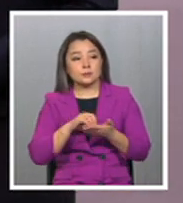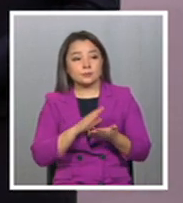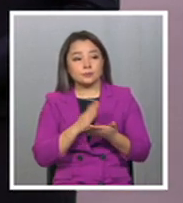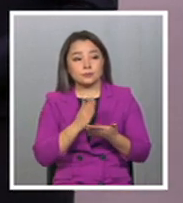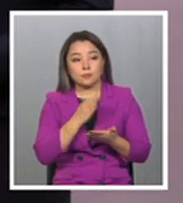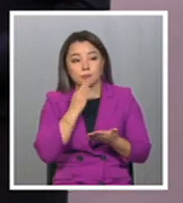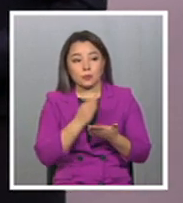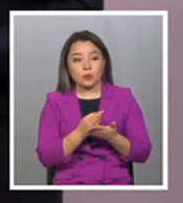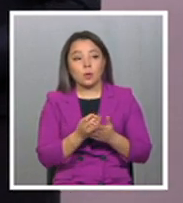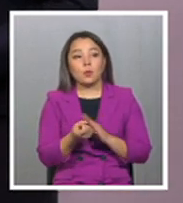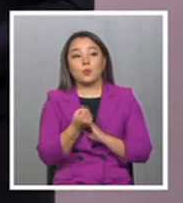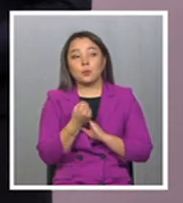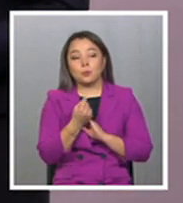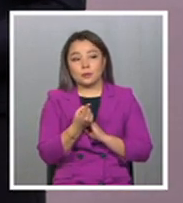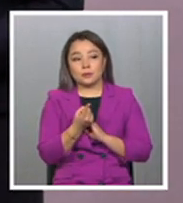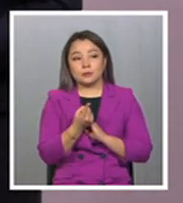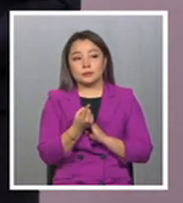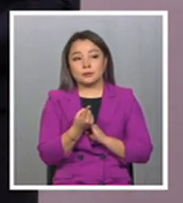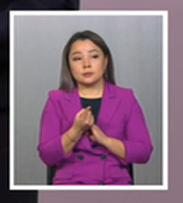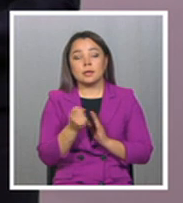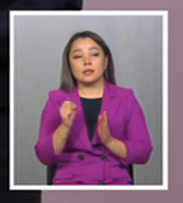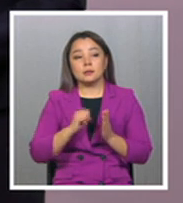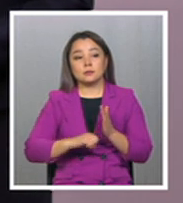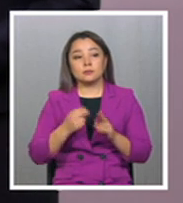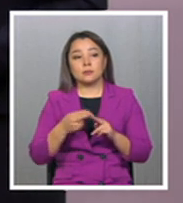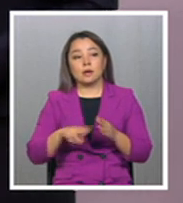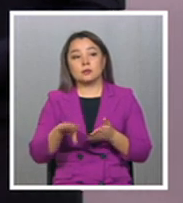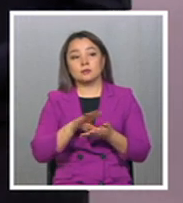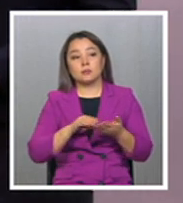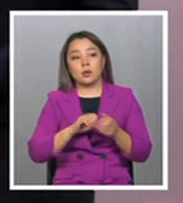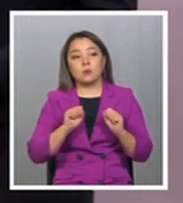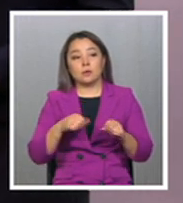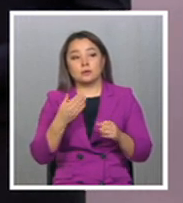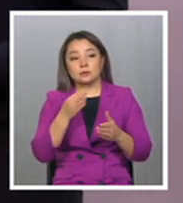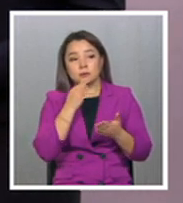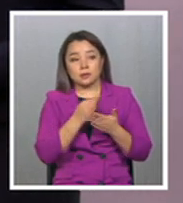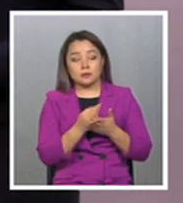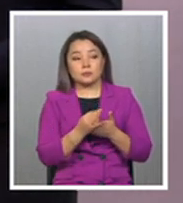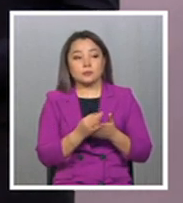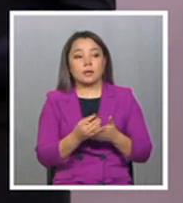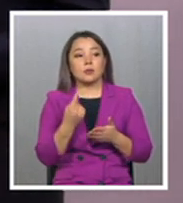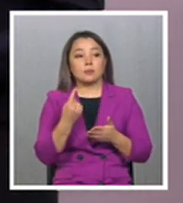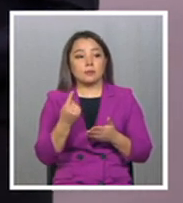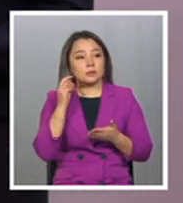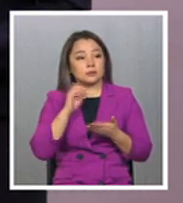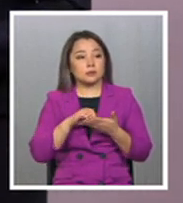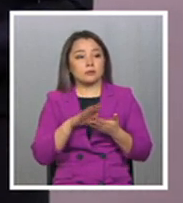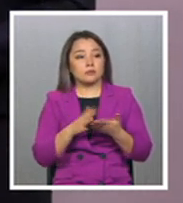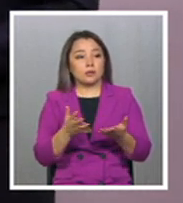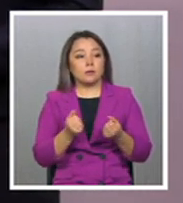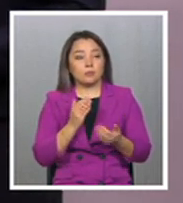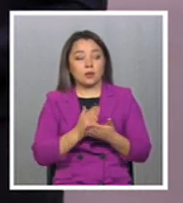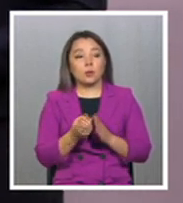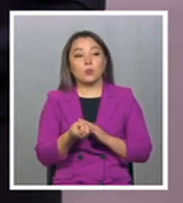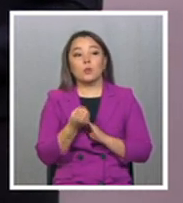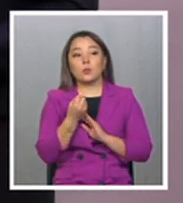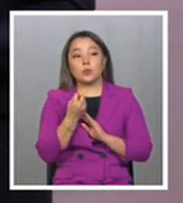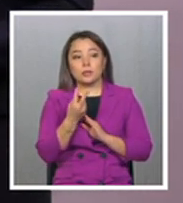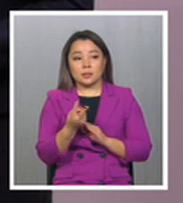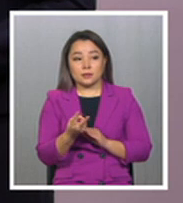бастаймыз. 11 себебі қайталануға болады. Сондықтан 11 цифрын аламыз.